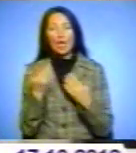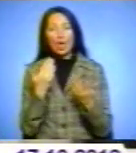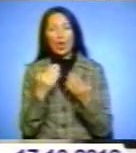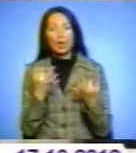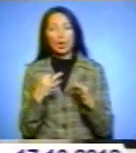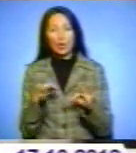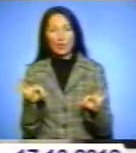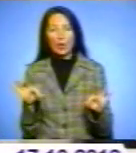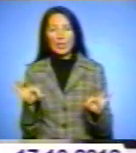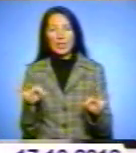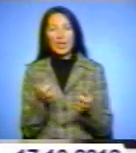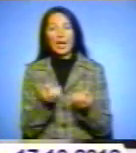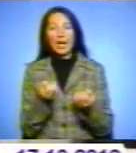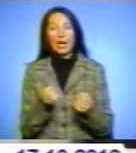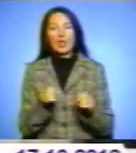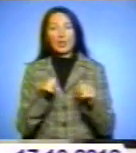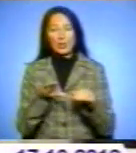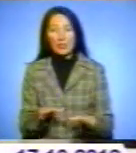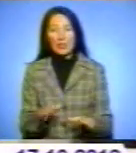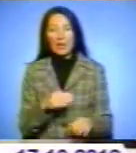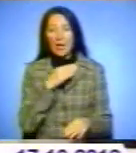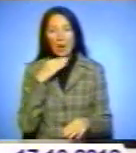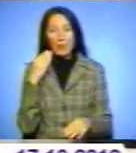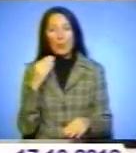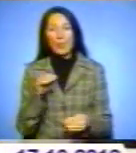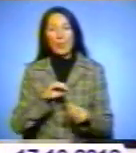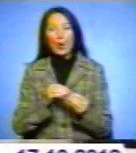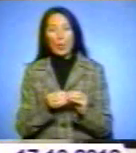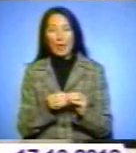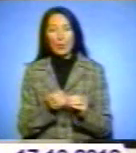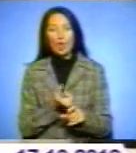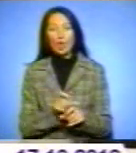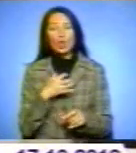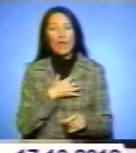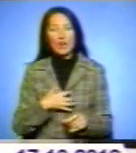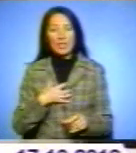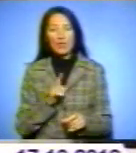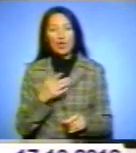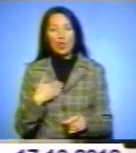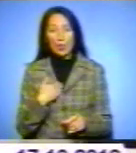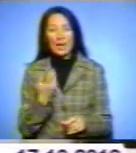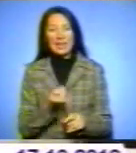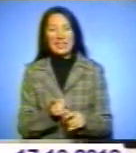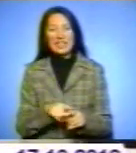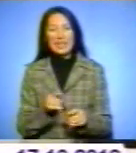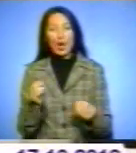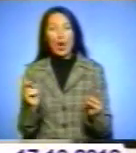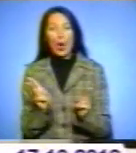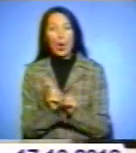дозволить розв'язати чимало проблем, і дуже важливо, щоб ми ці контакти